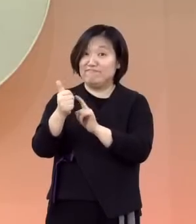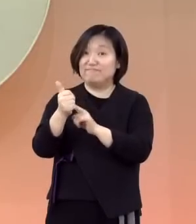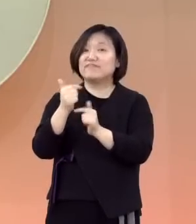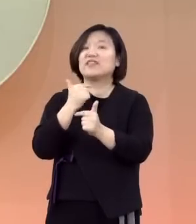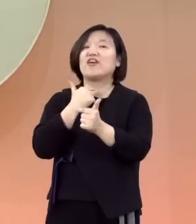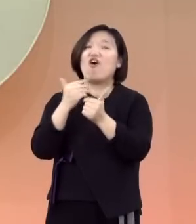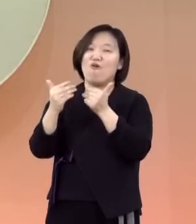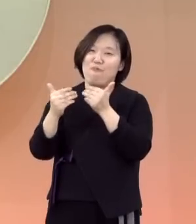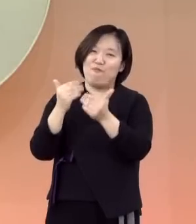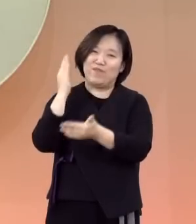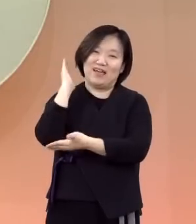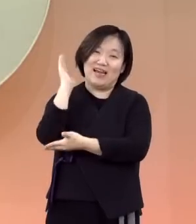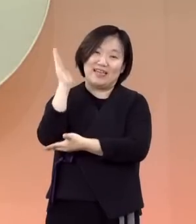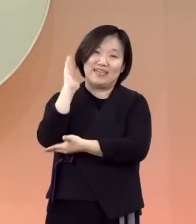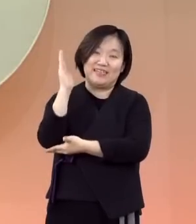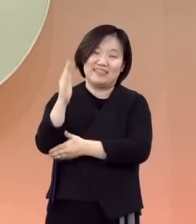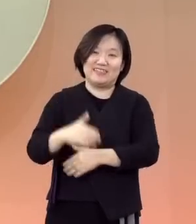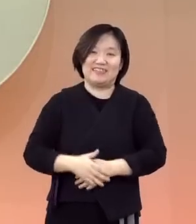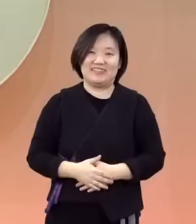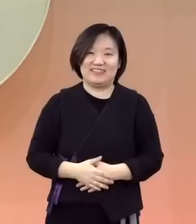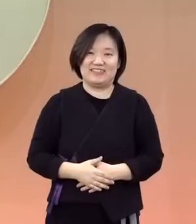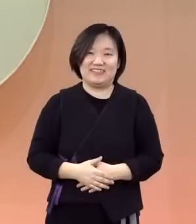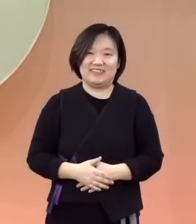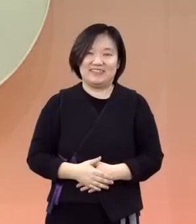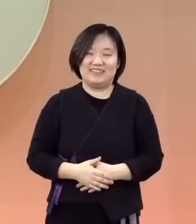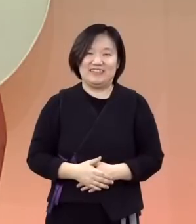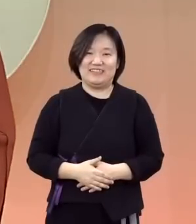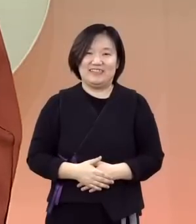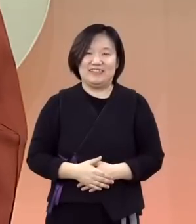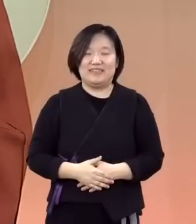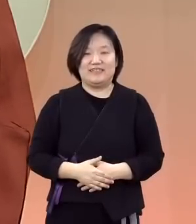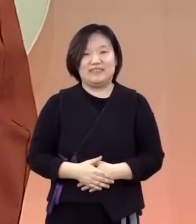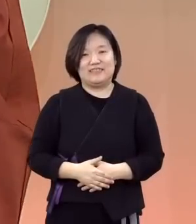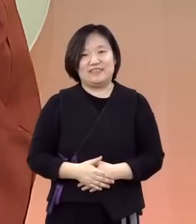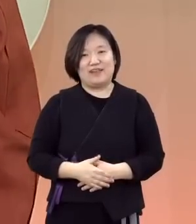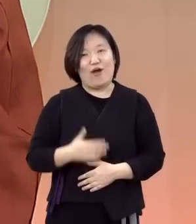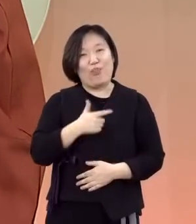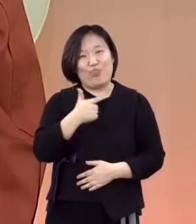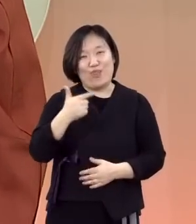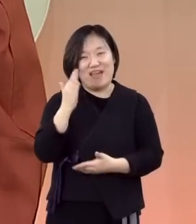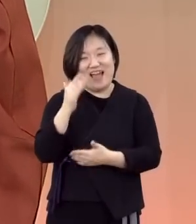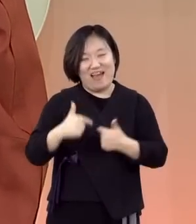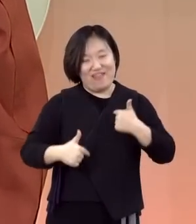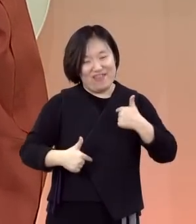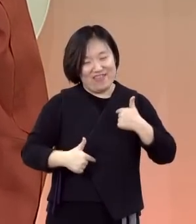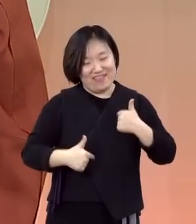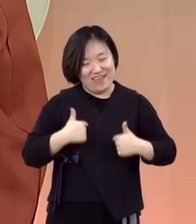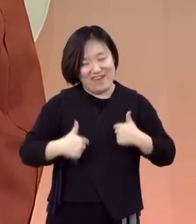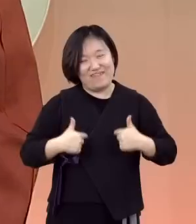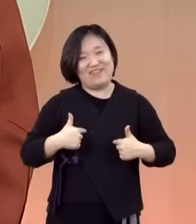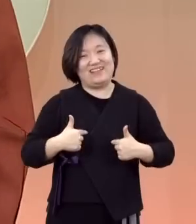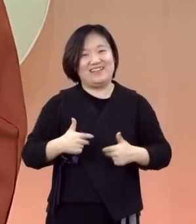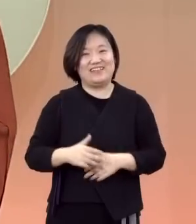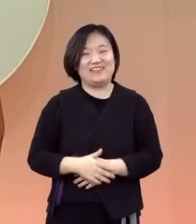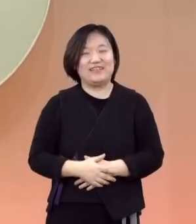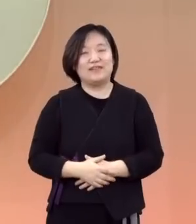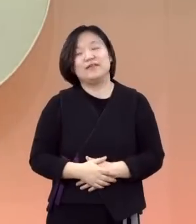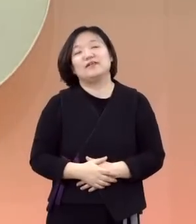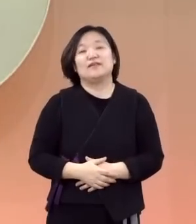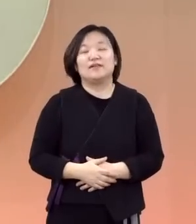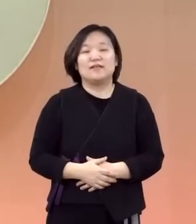.쉬는동안이이야기를들었는데, 정말 흥미로웠어요